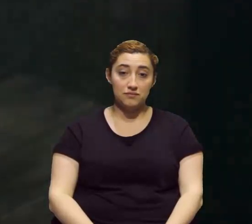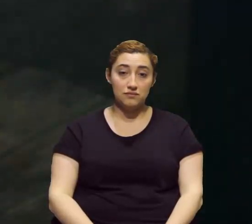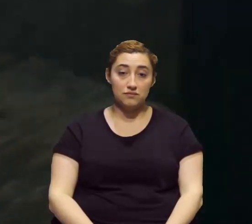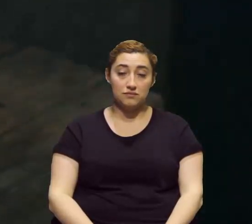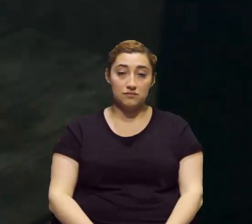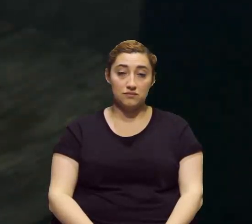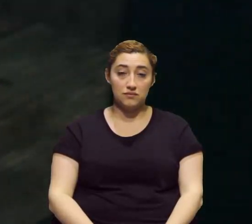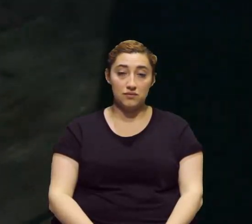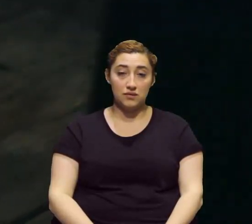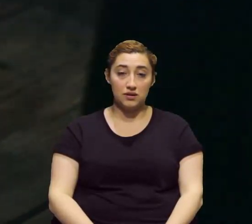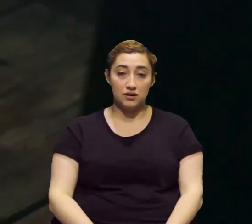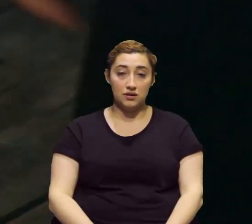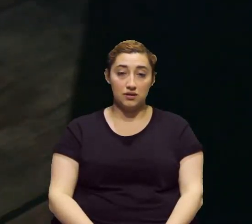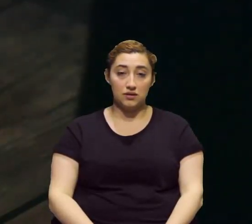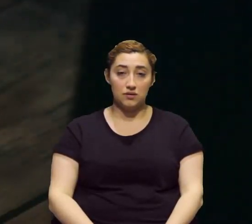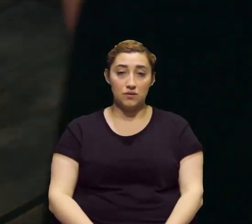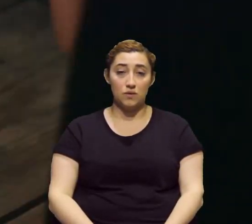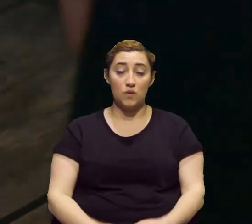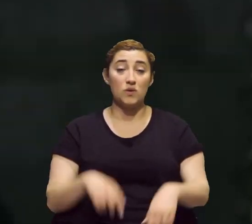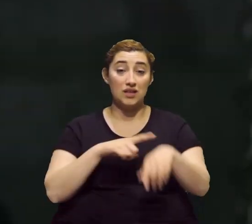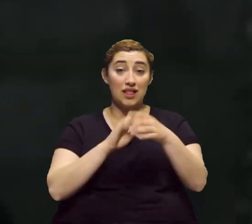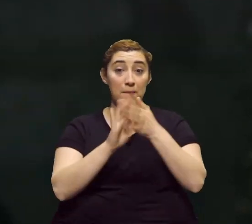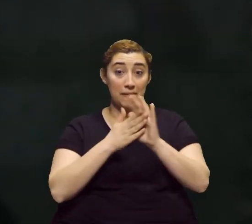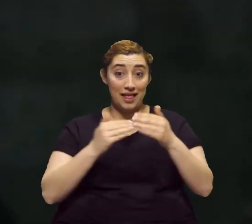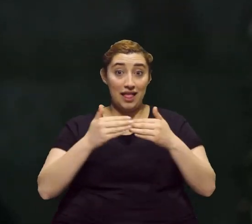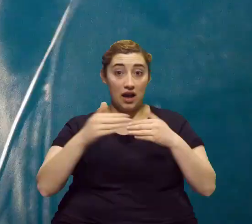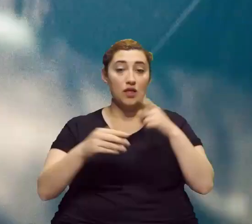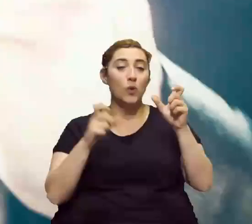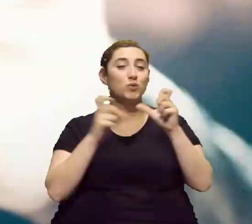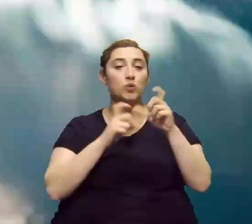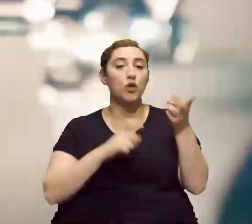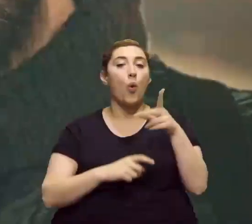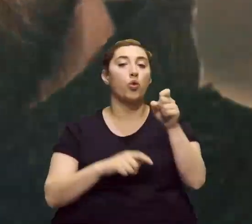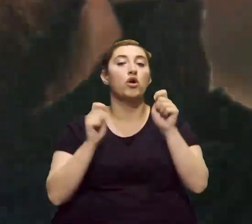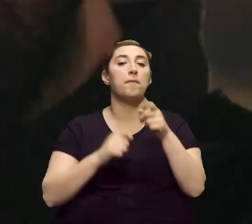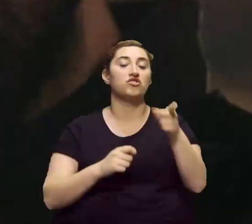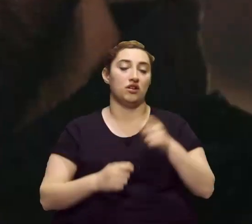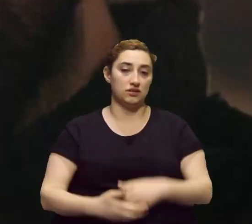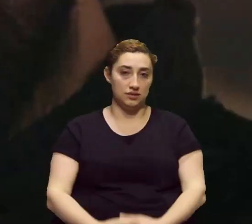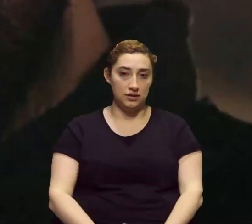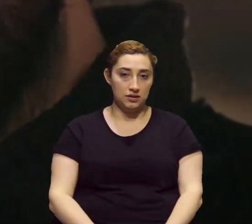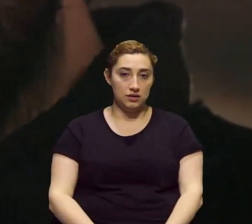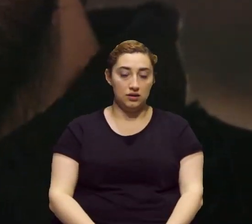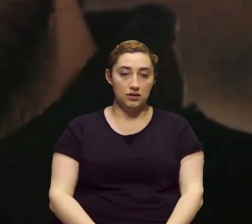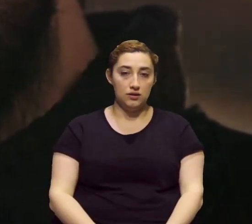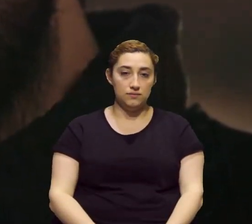bıraktı. O kum saati boşalana kadar sultanı öldüreceksin. Mustafa'nın sultanın silah çektiği bir